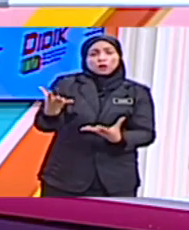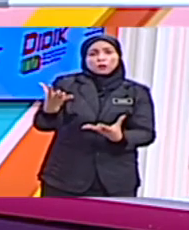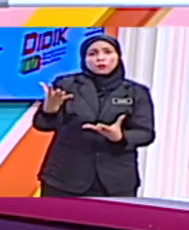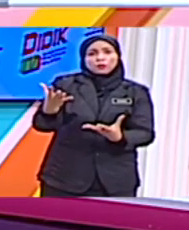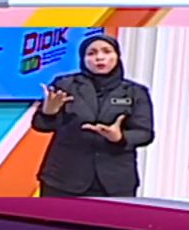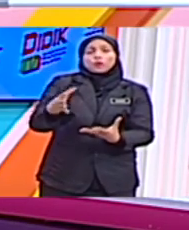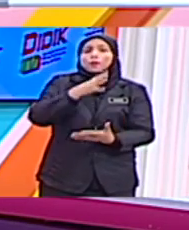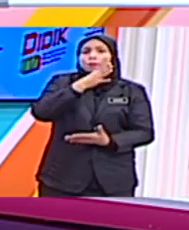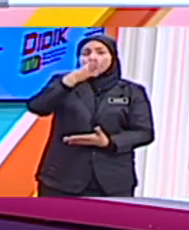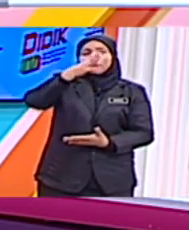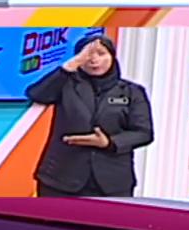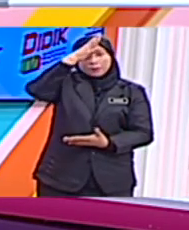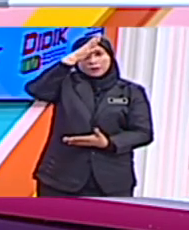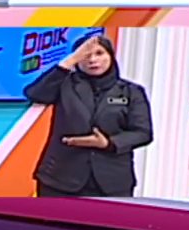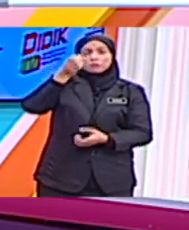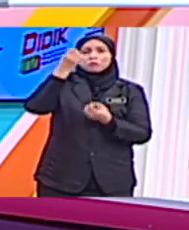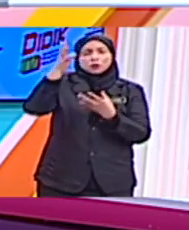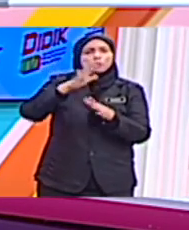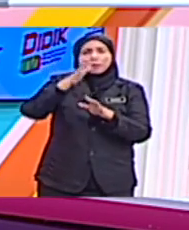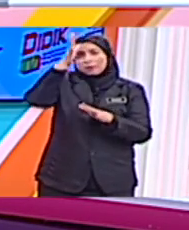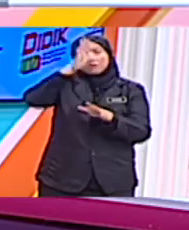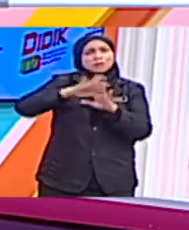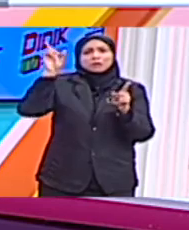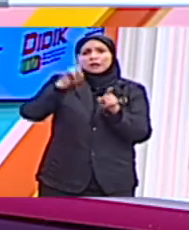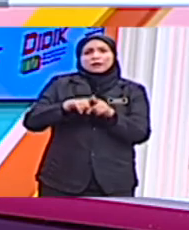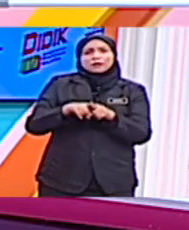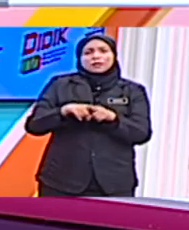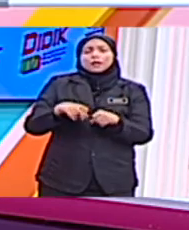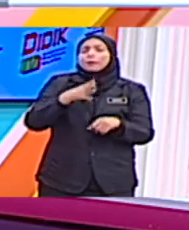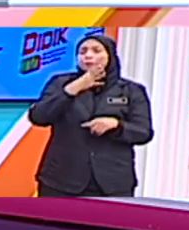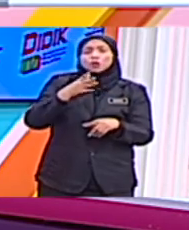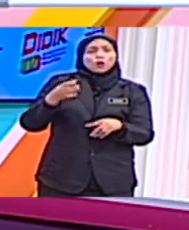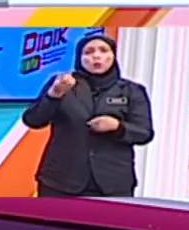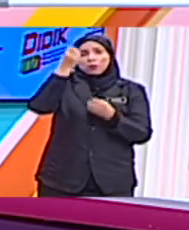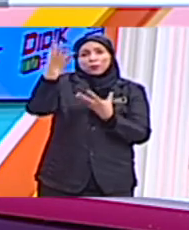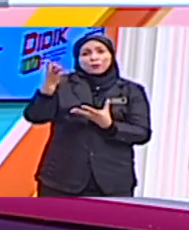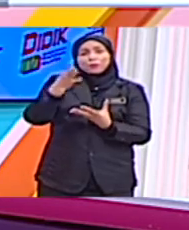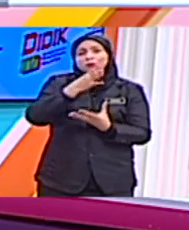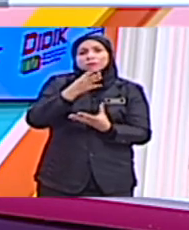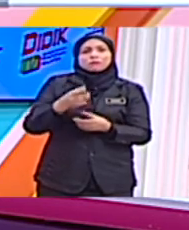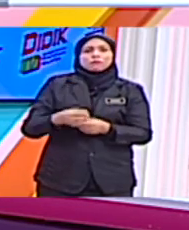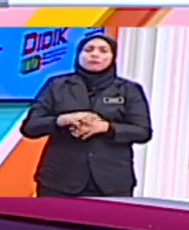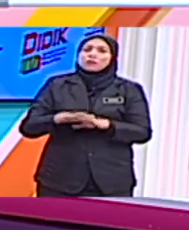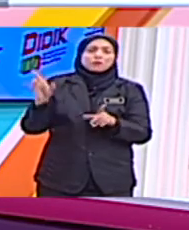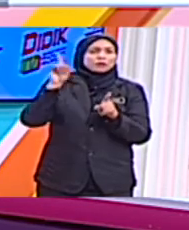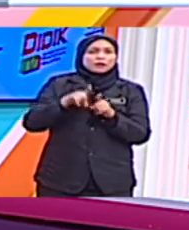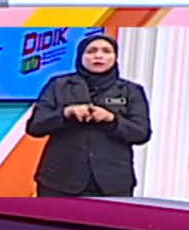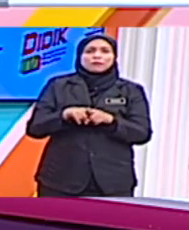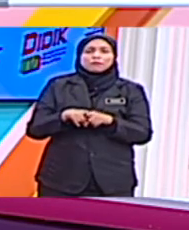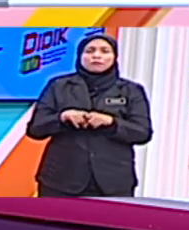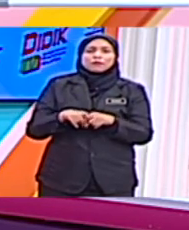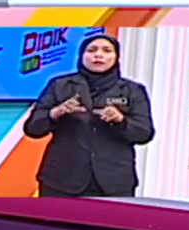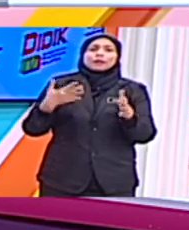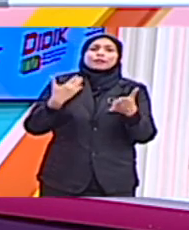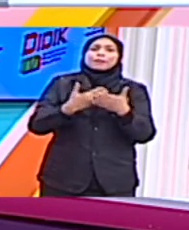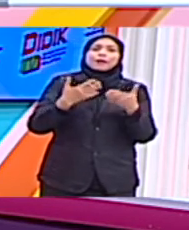Kalau beritahu ayah tak percaya, beritahu mak. Mak tak percaya, beritahu cikgu. Cikgu tak percaya, beritahu adik-beradik, beritahu kawan-kawan. Tak percaya. Siapa saja. Okay. Macam mana tu kalau